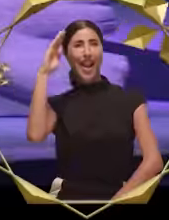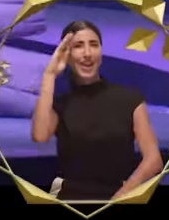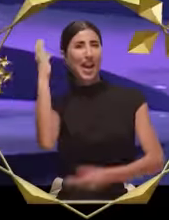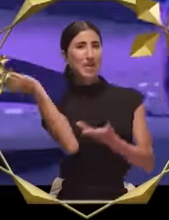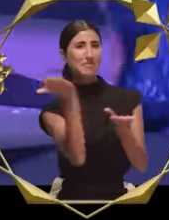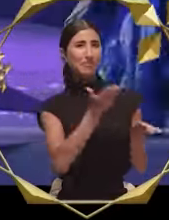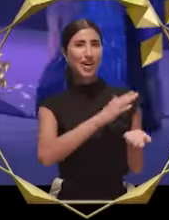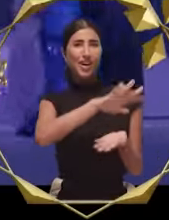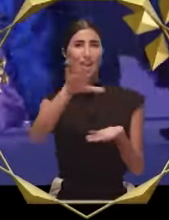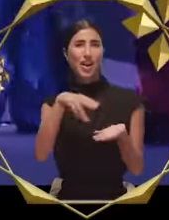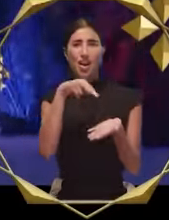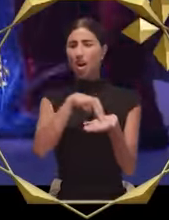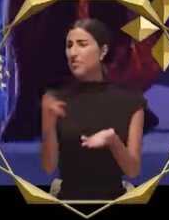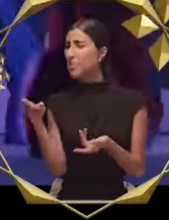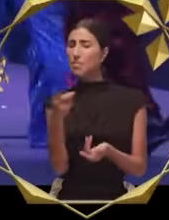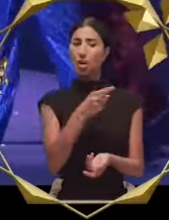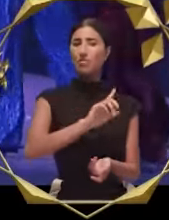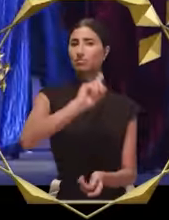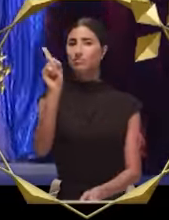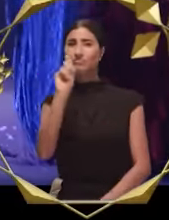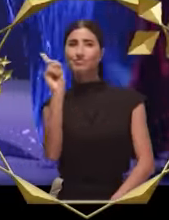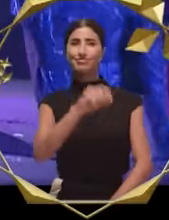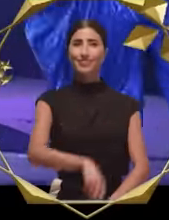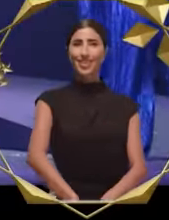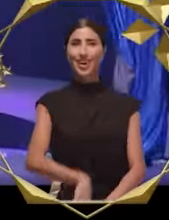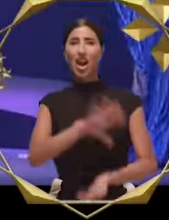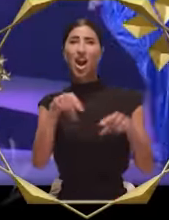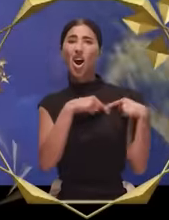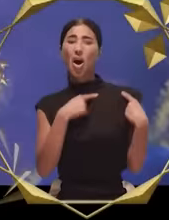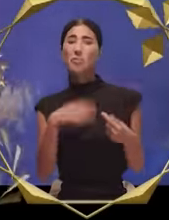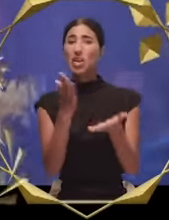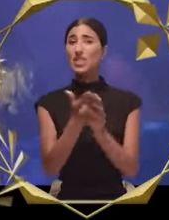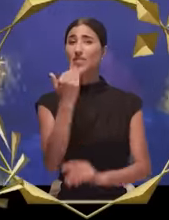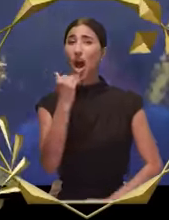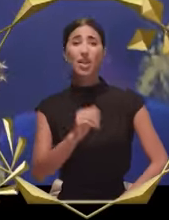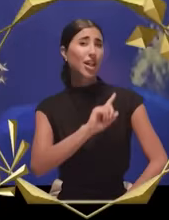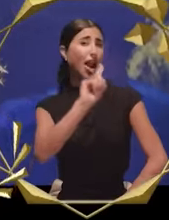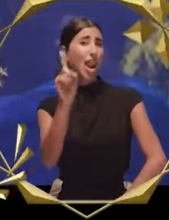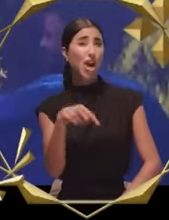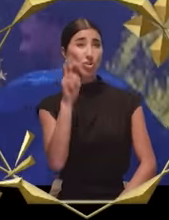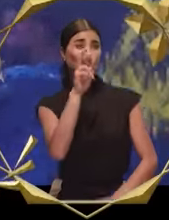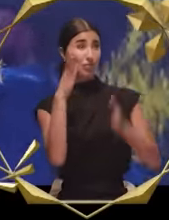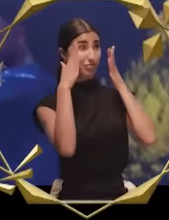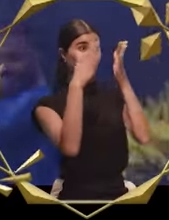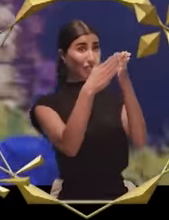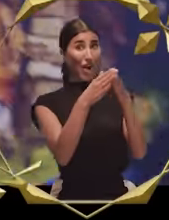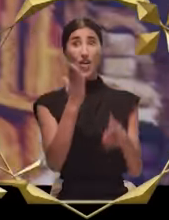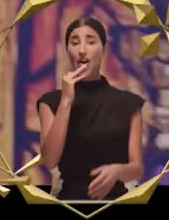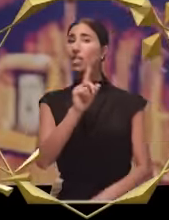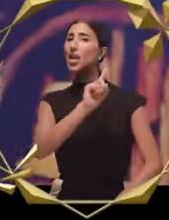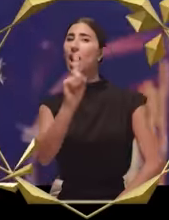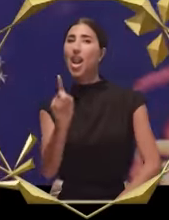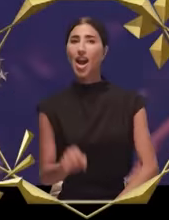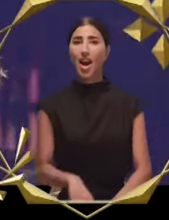مرحبتين لن أقف ما بين وبين لن أنبض في شبهه قلب لن أرى في شبهي عينين لن أمشي